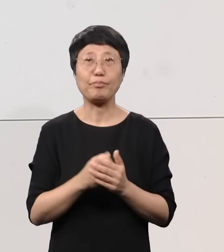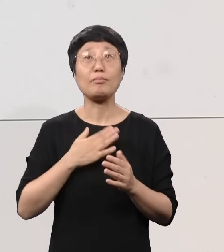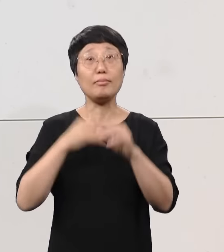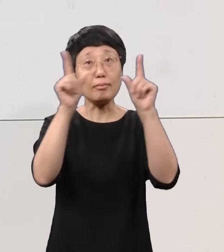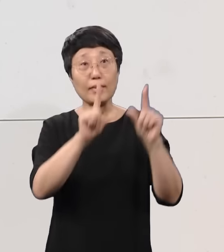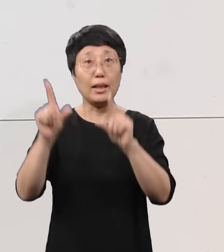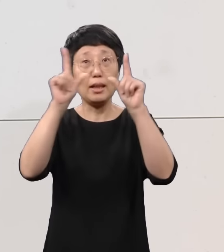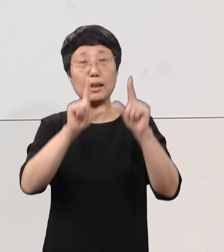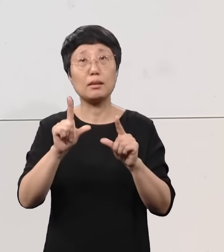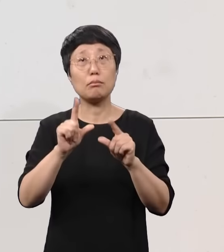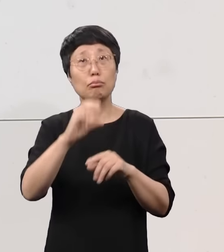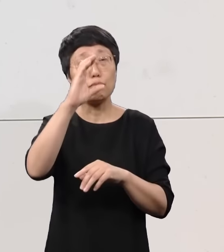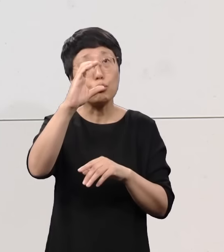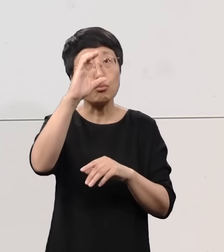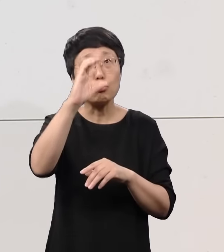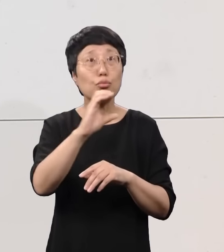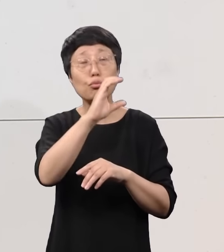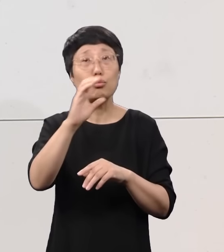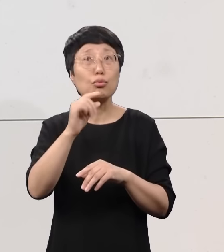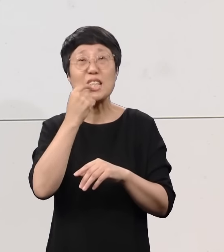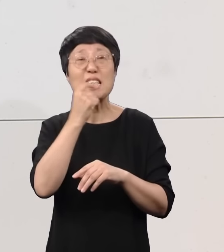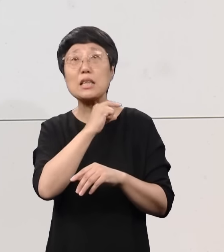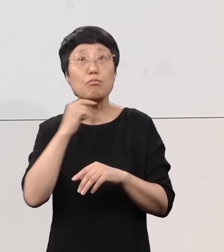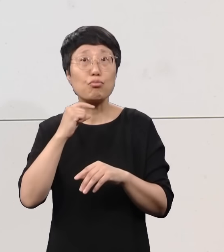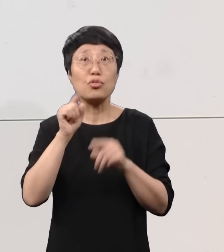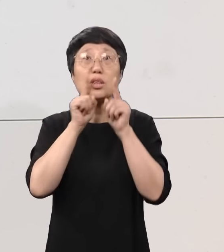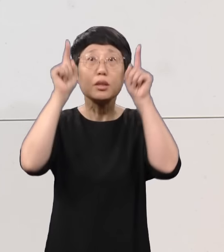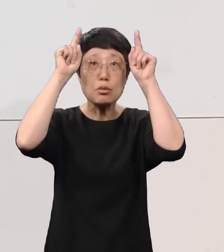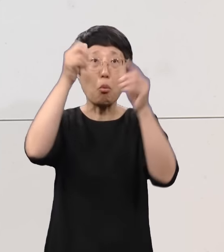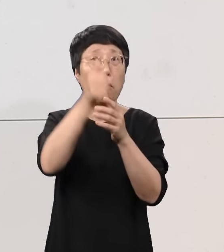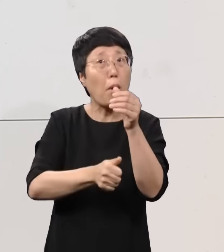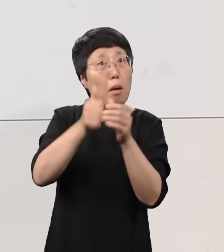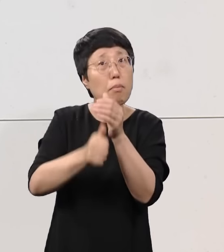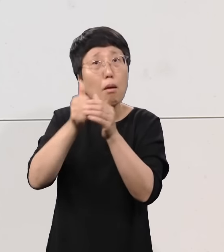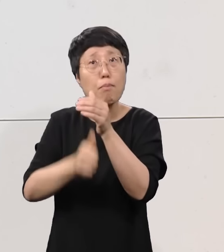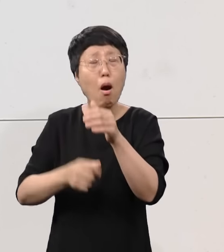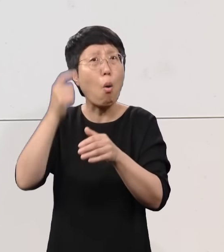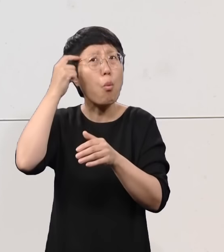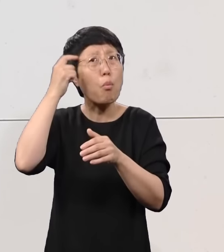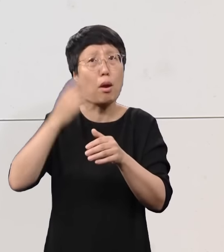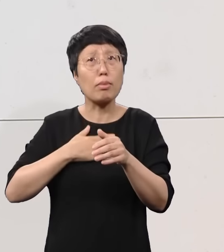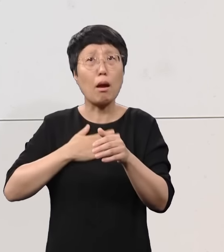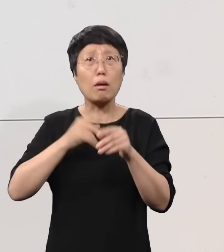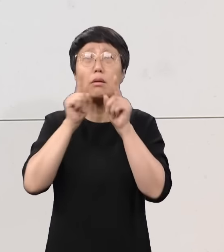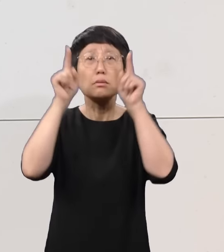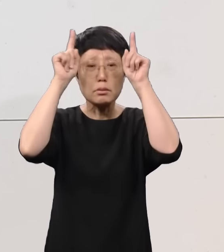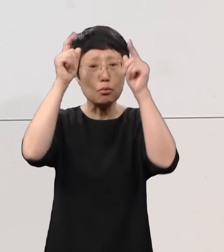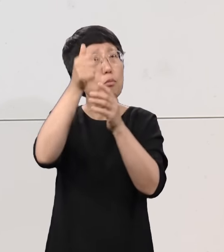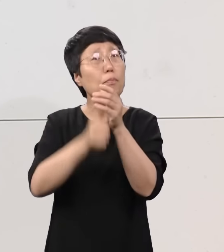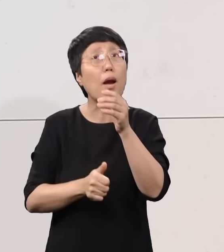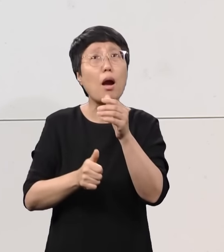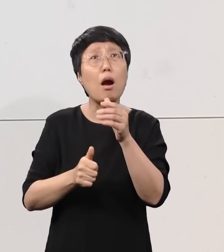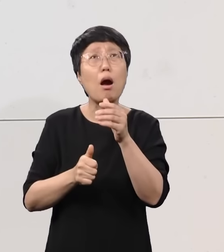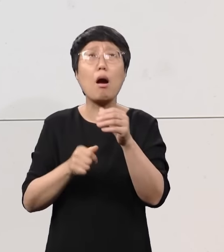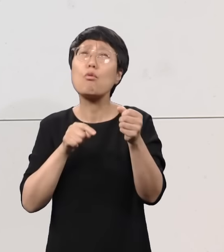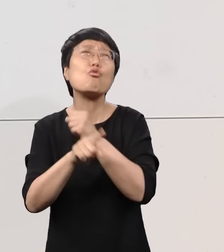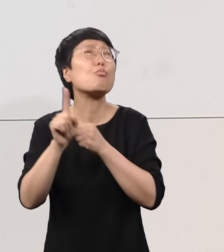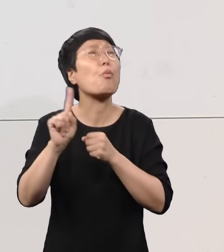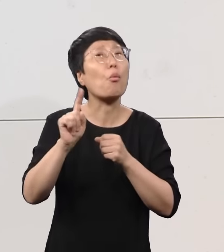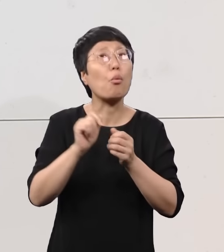천주교 신부는 지옥을 많이 간다던데 왜 갈까 혹시 내가 지옥을 간다면 어떤 이유로 지옥을 갈까